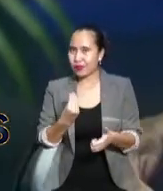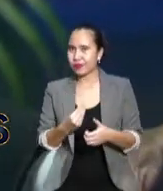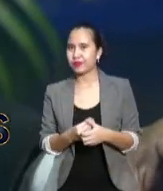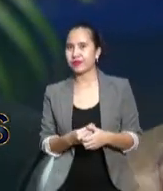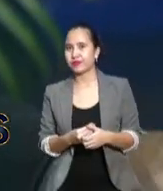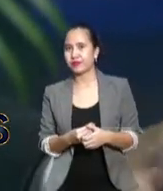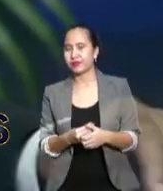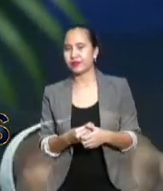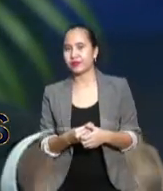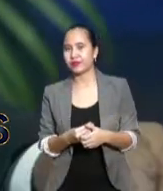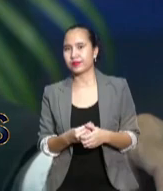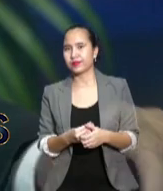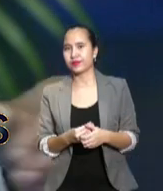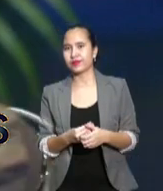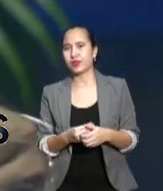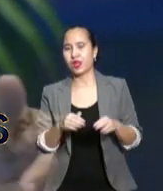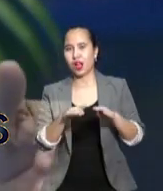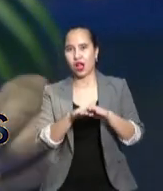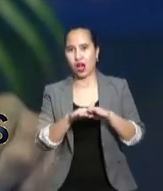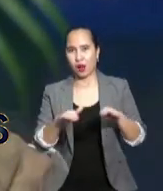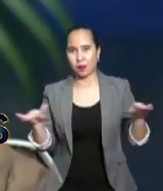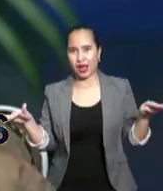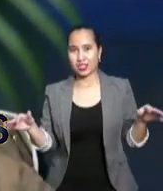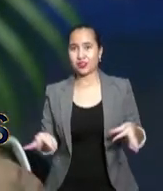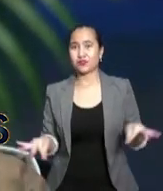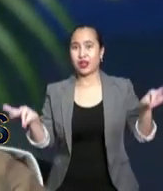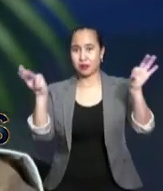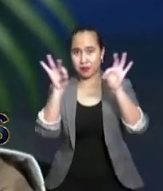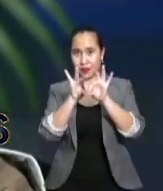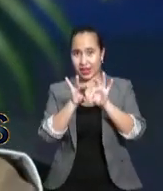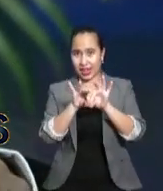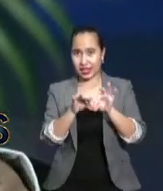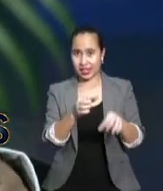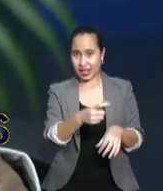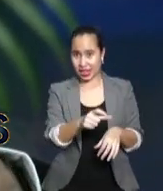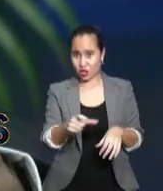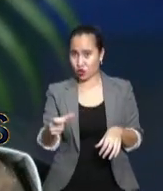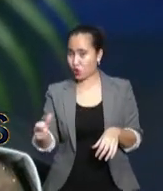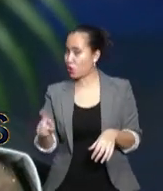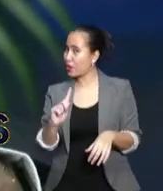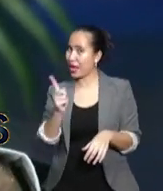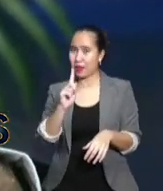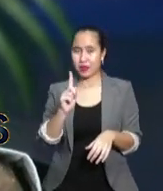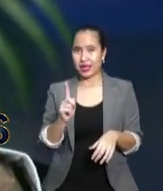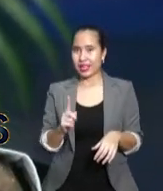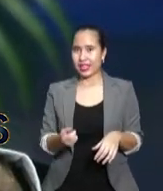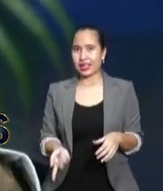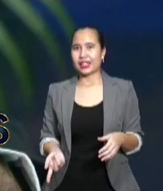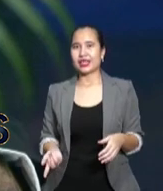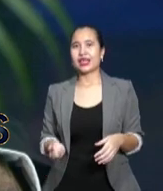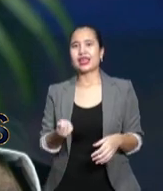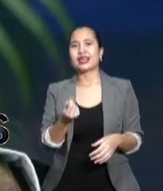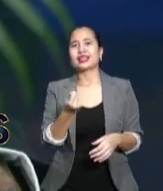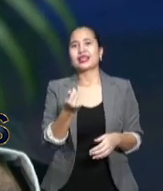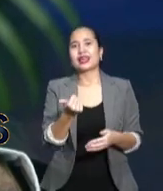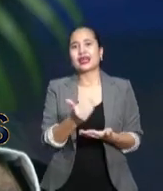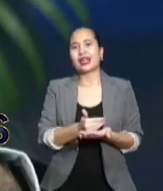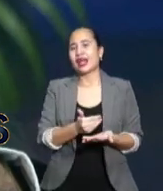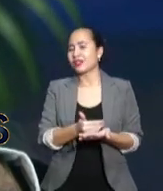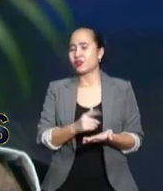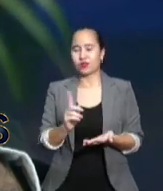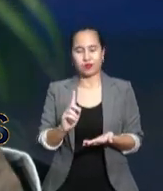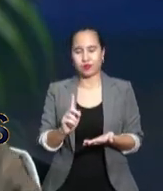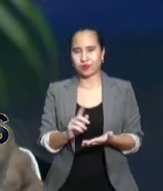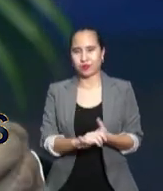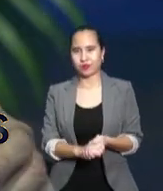direct bij, op basis en essentiële goederen worden geen invoerrechten gegeven. Die komen op een nultarief binnen.